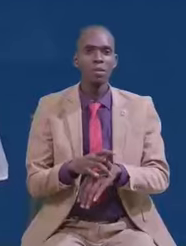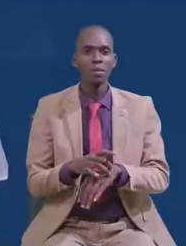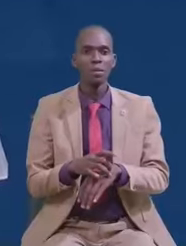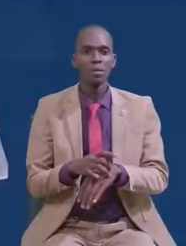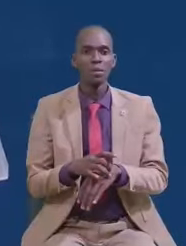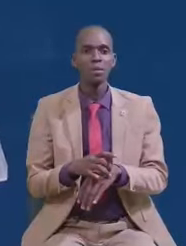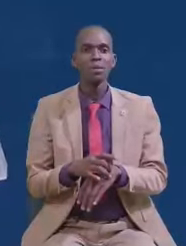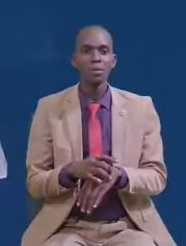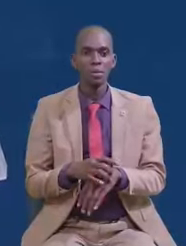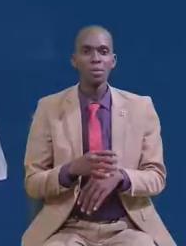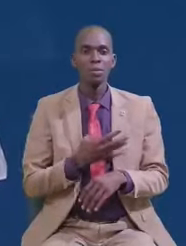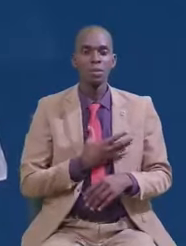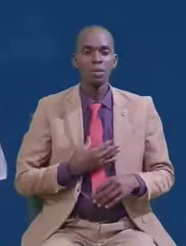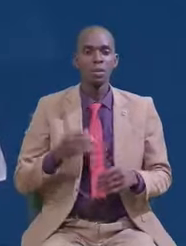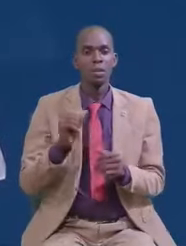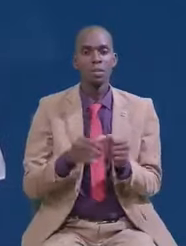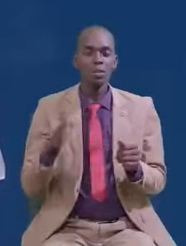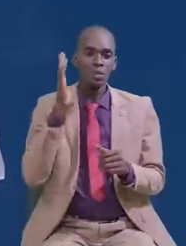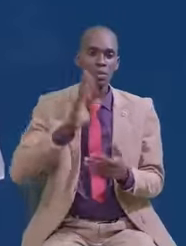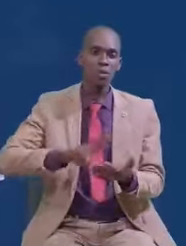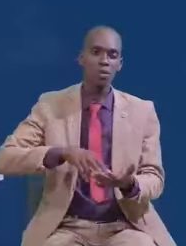Parce que sans Christ, tout va s'effondrer.